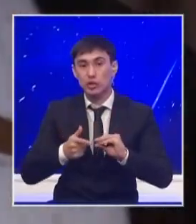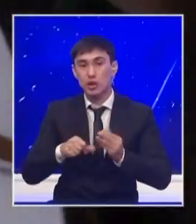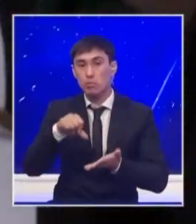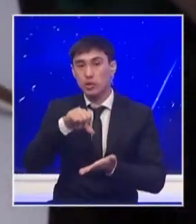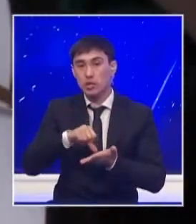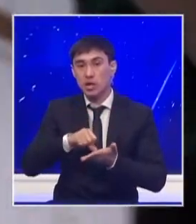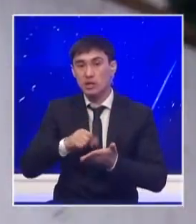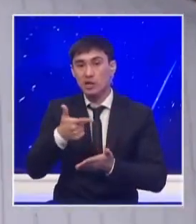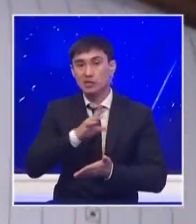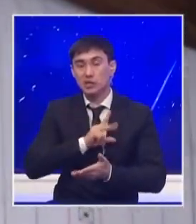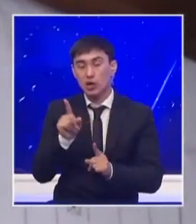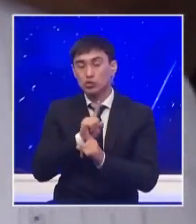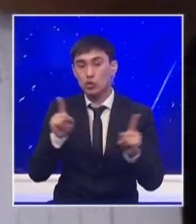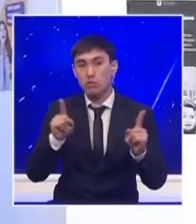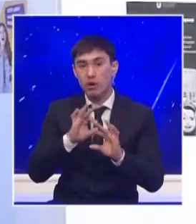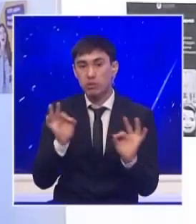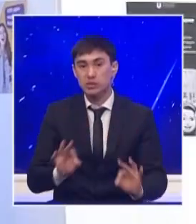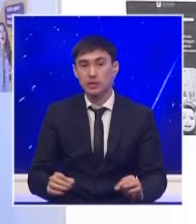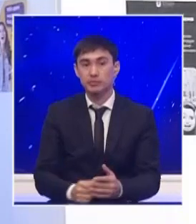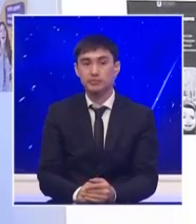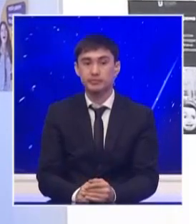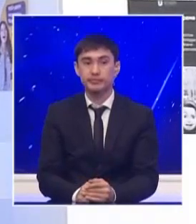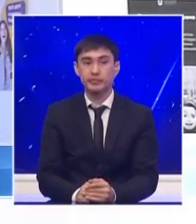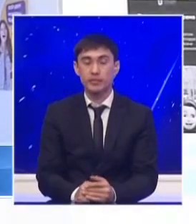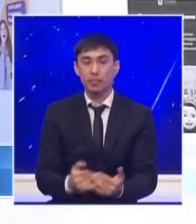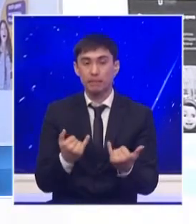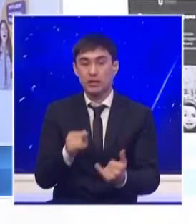претендента аттестата особого образца подготовительные